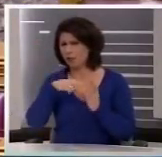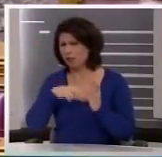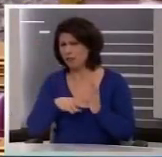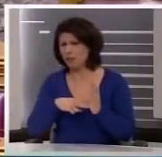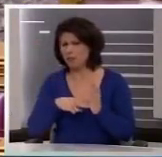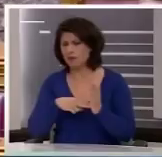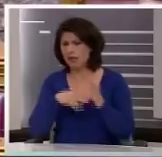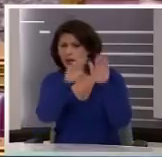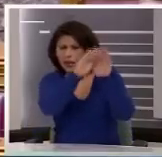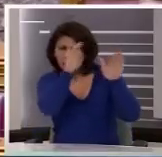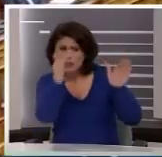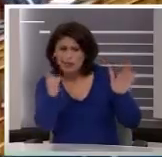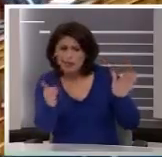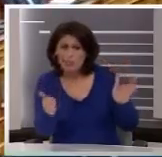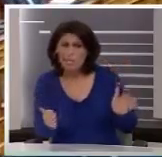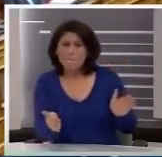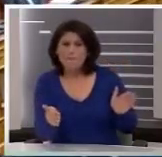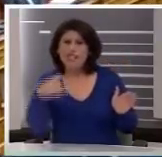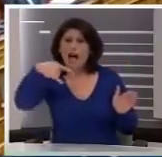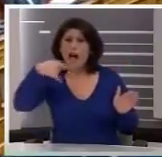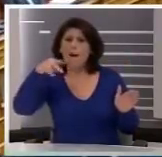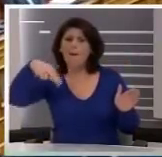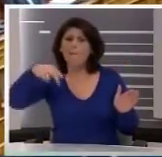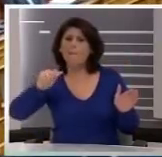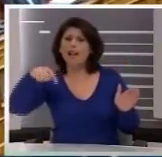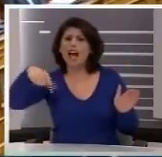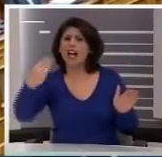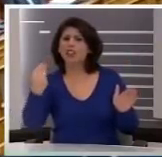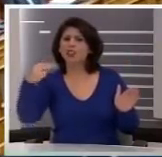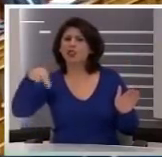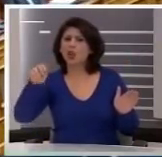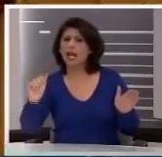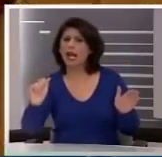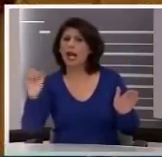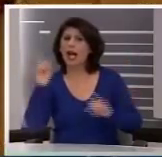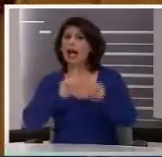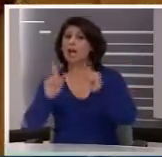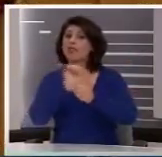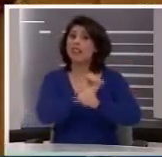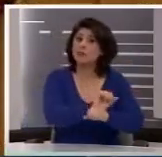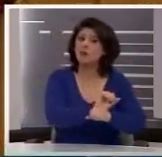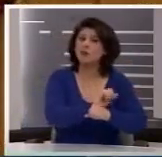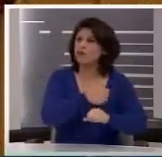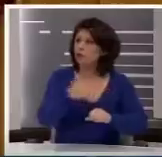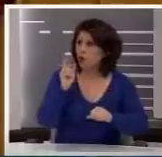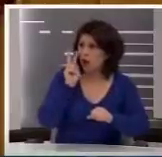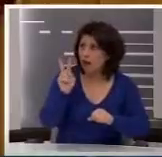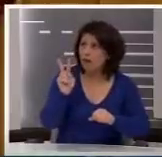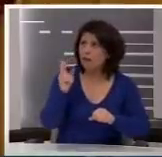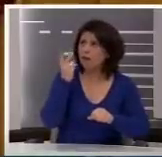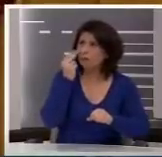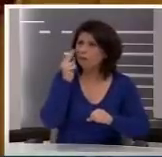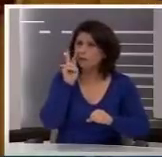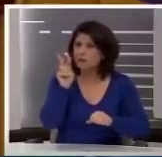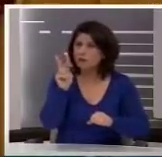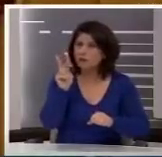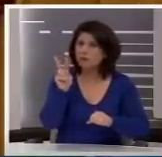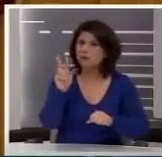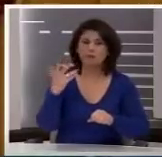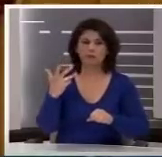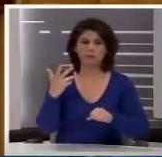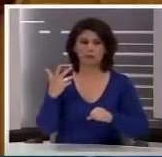για τη σπηλιά του Πλάτωνα. Όπου κάποιοι δεσμότες μέσα σε μια σπηλιά, το μόνο που έβλεπαν και παρατηρούσαν, λέει, ήταν